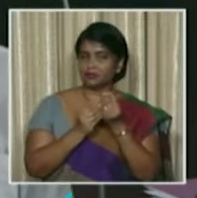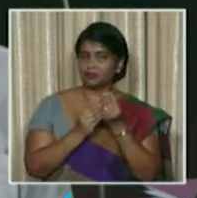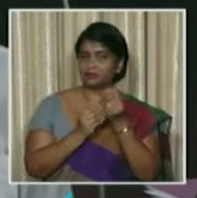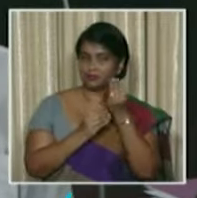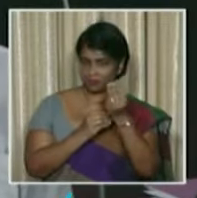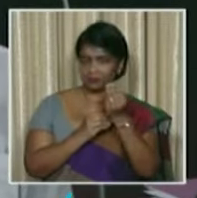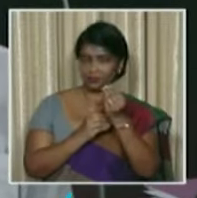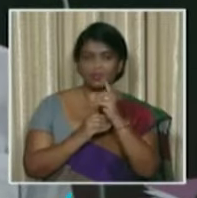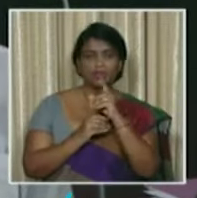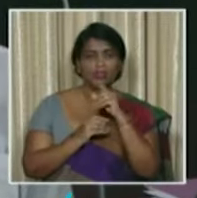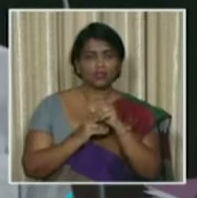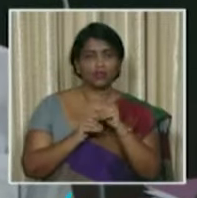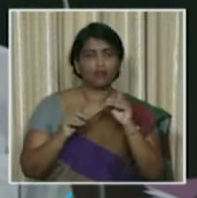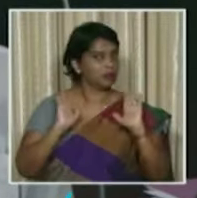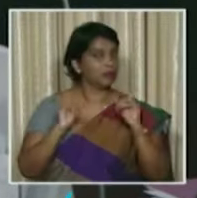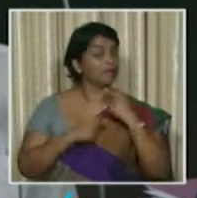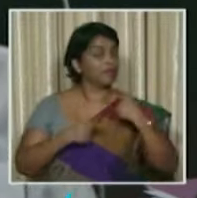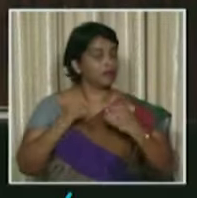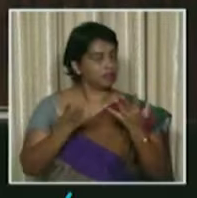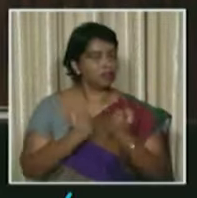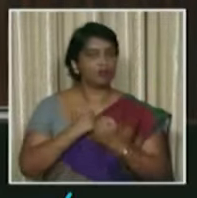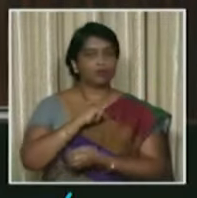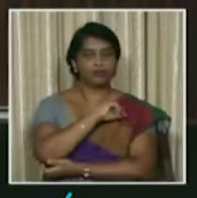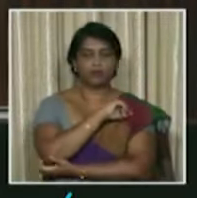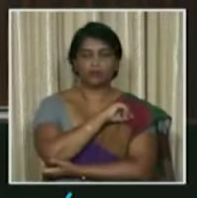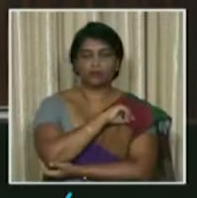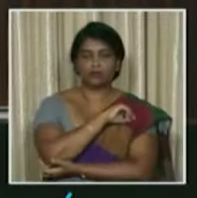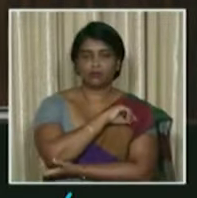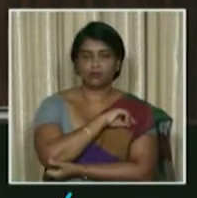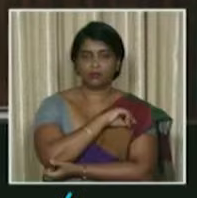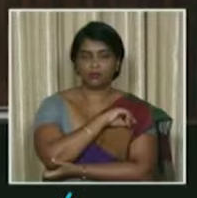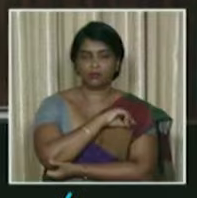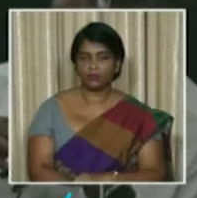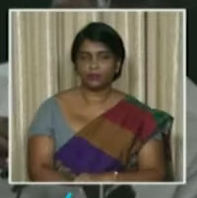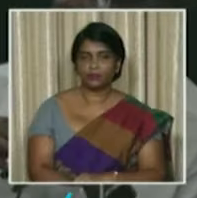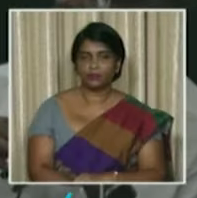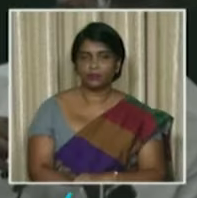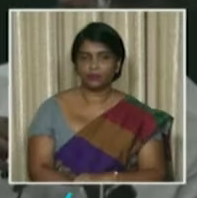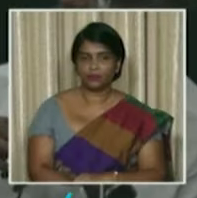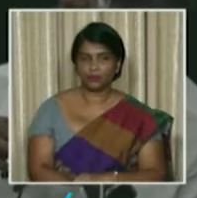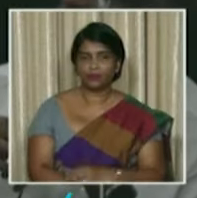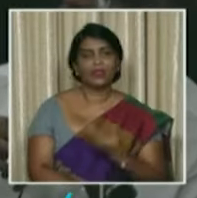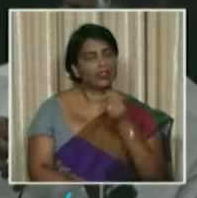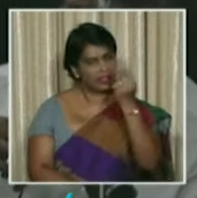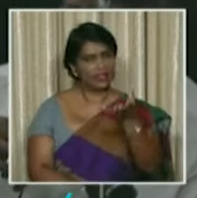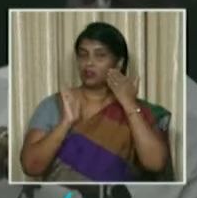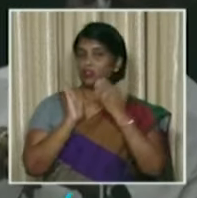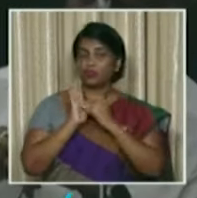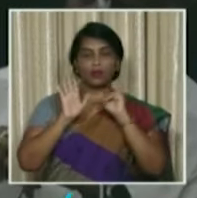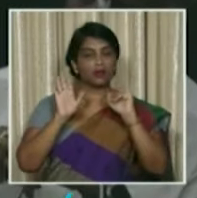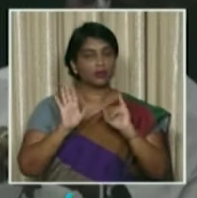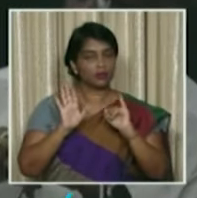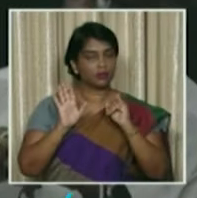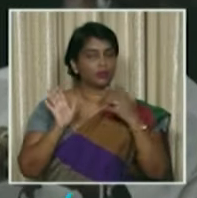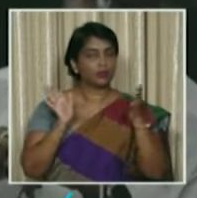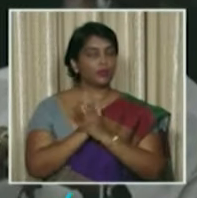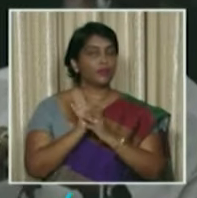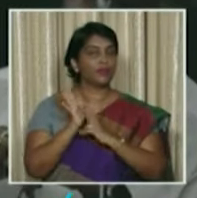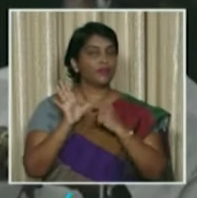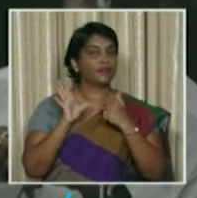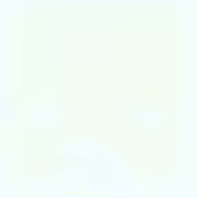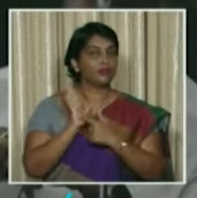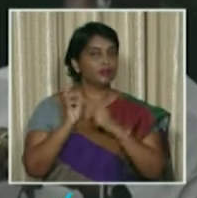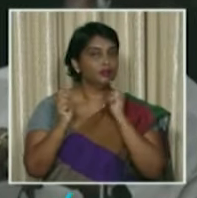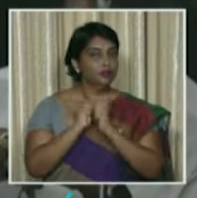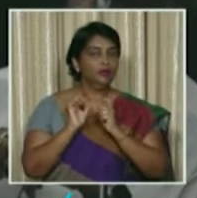ඔබතුමාගේ ඉල්ලන්නේ සම්පූර්ණ විවාදයක් ඊයේ දවසම දුන්නා ඉතින් ඊයේ ආවේ නැහැ නේ සභාවට දෙනවා දෙනවා ඔබ ඉන්න කෑ ගහන්න නැතුව එකතු කළ අගේ මත බදු